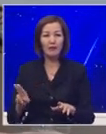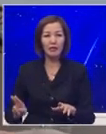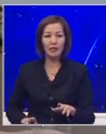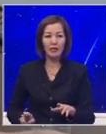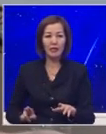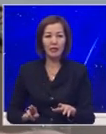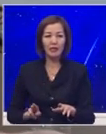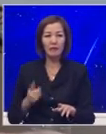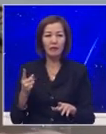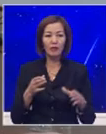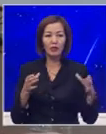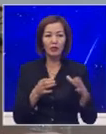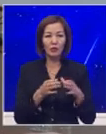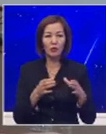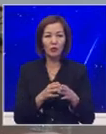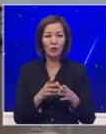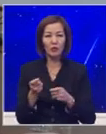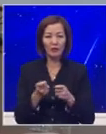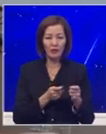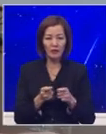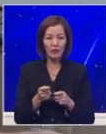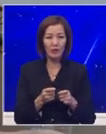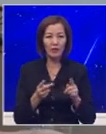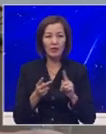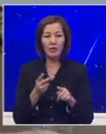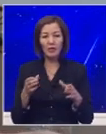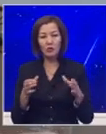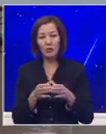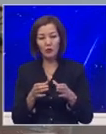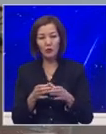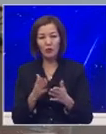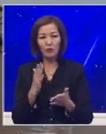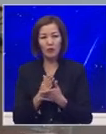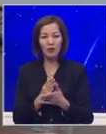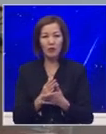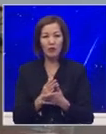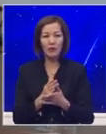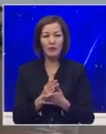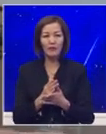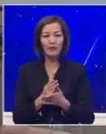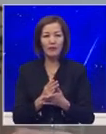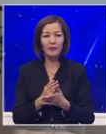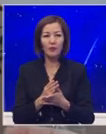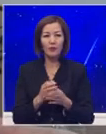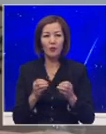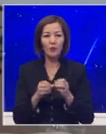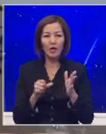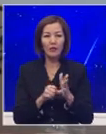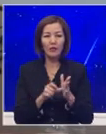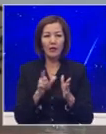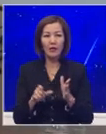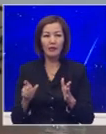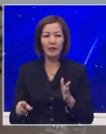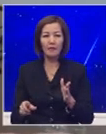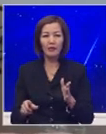директорлары бірінші категория, директоры, зам директорлары бірінші, екінші категория, егер олар келетін болса, 16 адам. 16